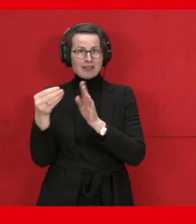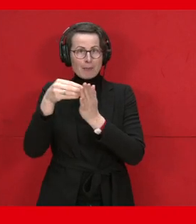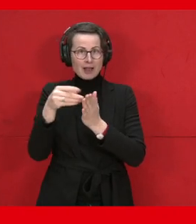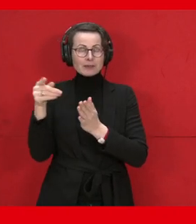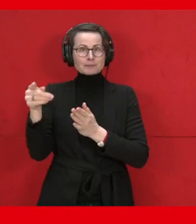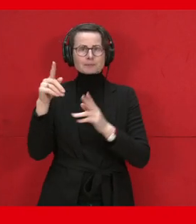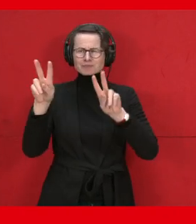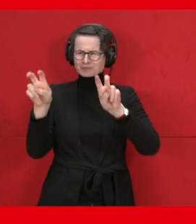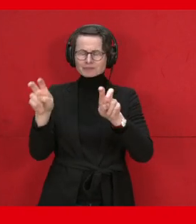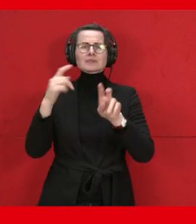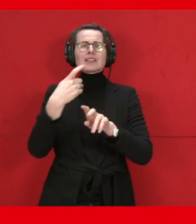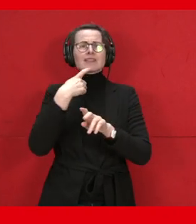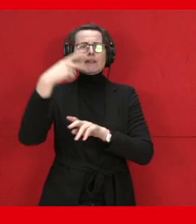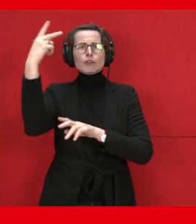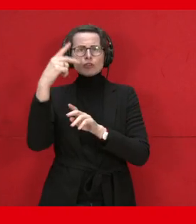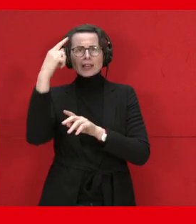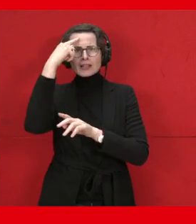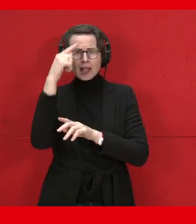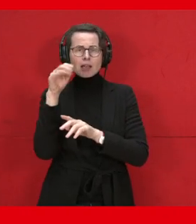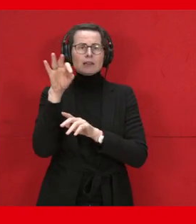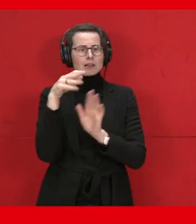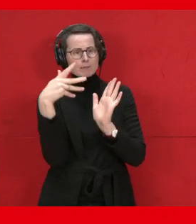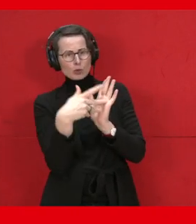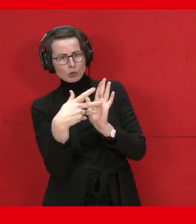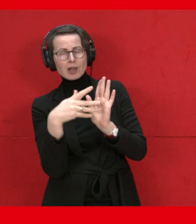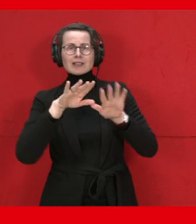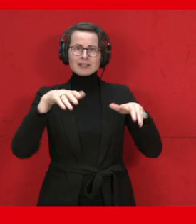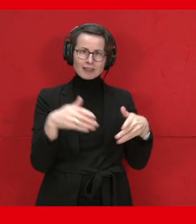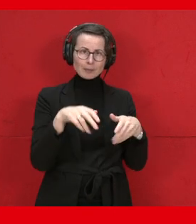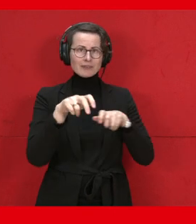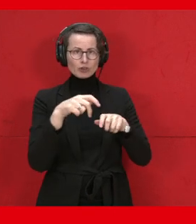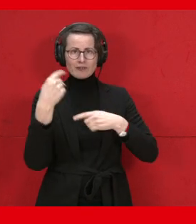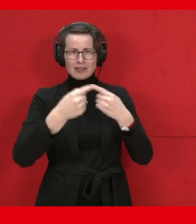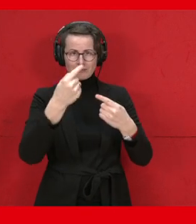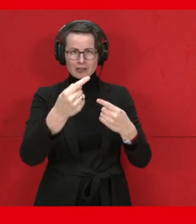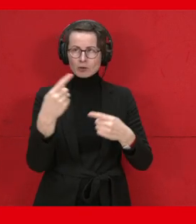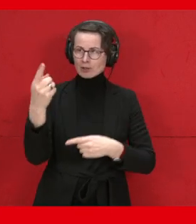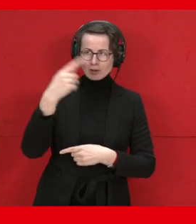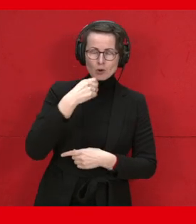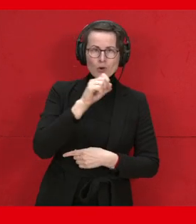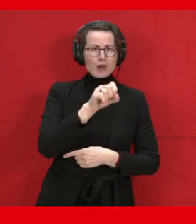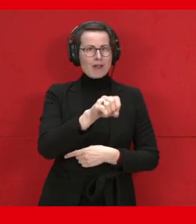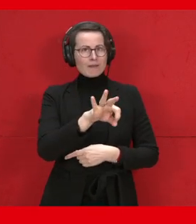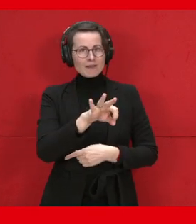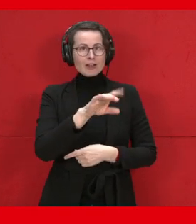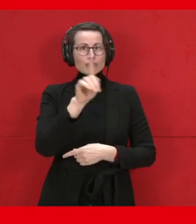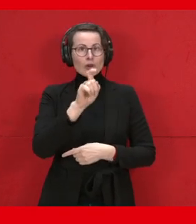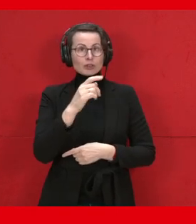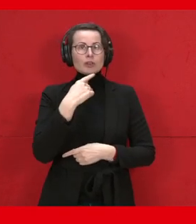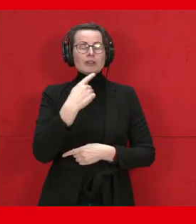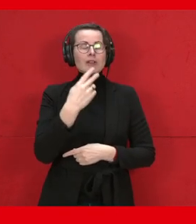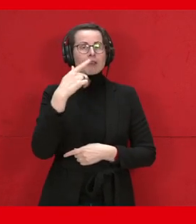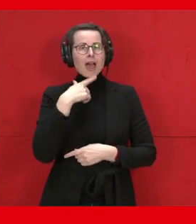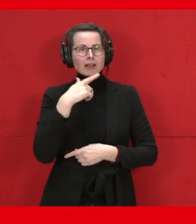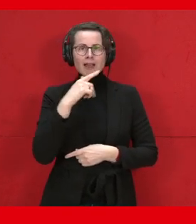heißt, Sachverständigenrat zur Begutachtung der gesamtwirtschaftlichen Entwicklung. Olaf Scholz, Sie lachen schon ein bisschen. Wir nennen es immer den Rat der Weisen.